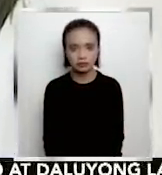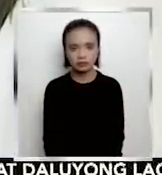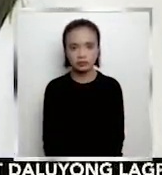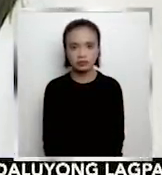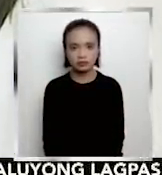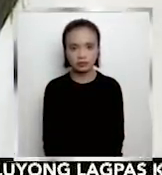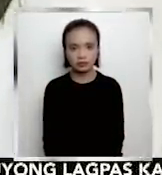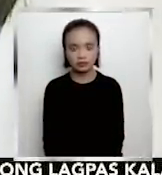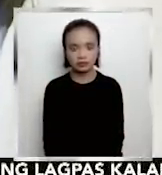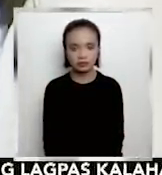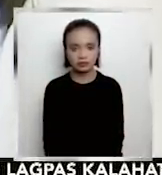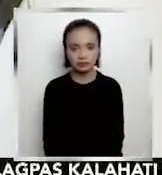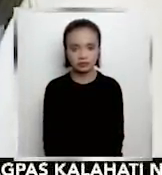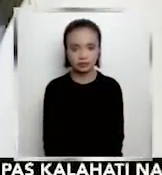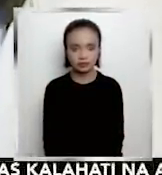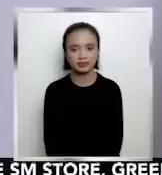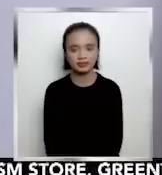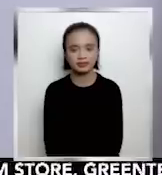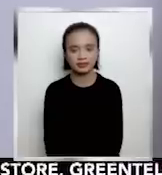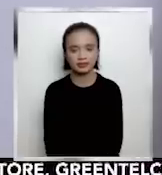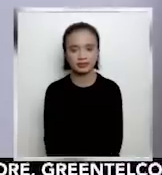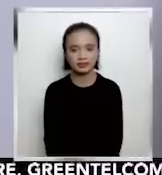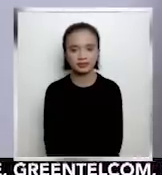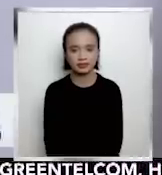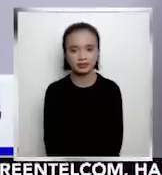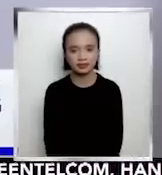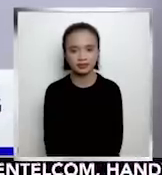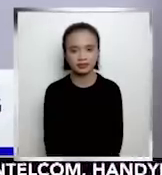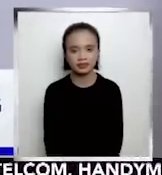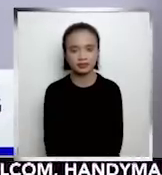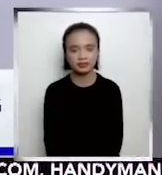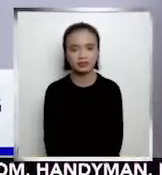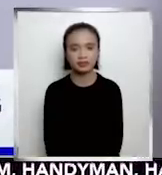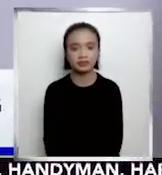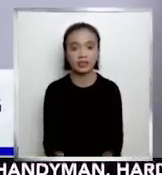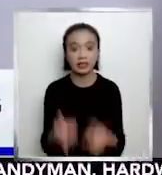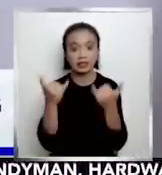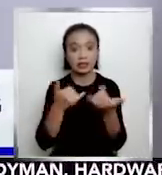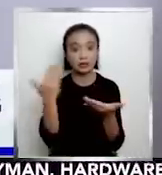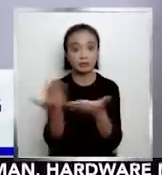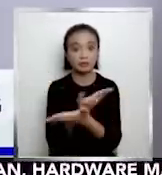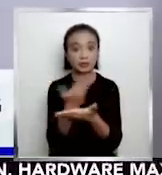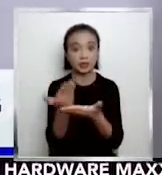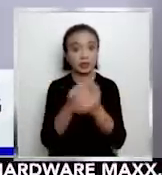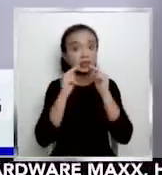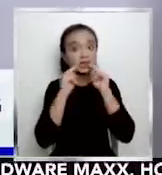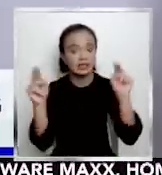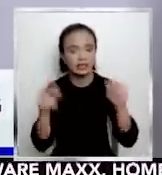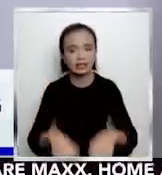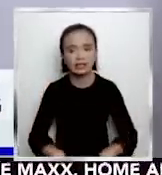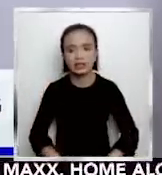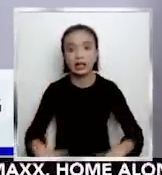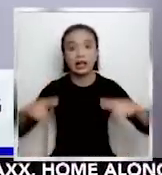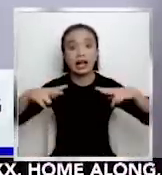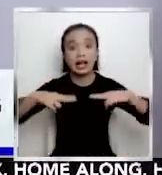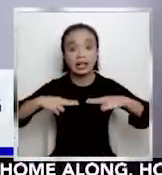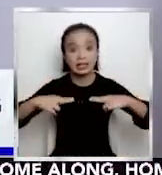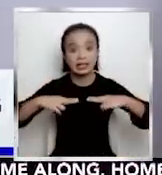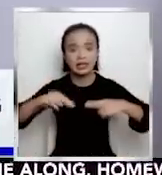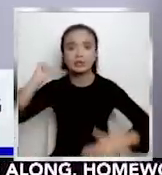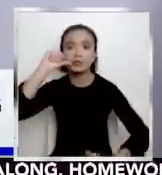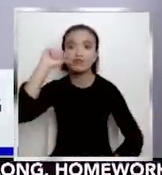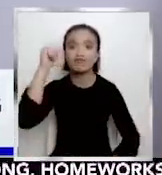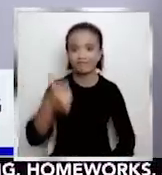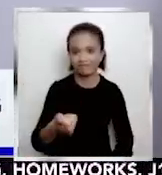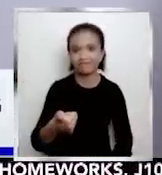Nakatutok, 24 oras. Natatanggap lang po namin ang balitang ito, holiday po bukas. Idineklara